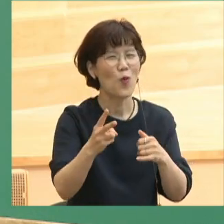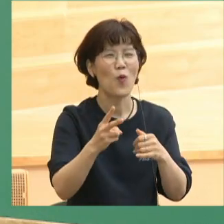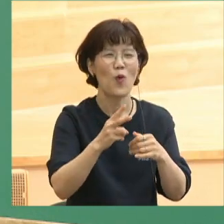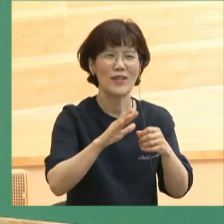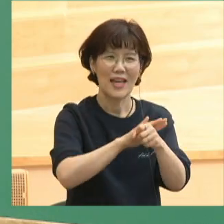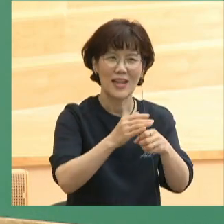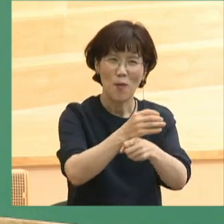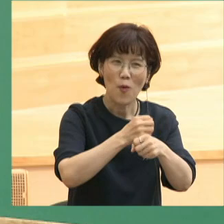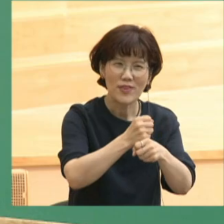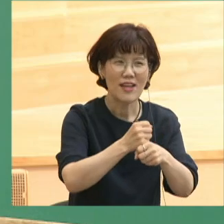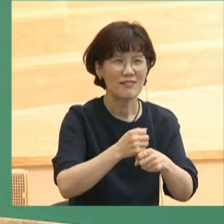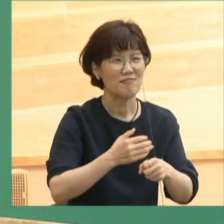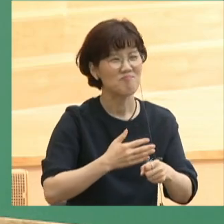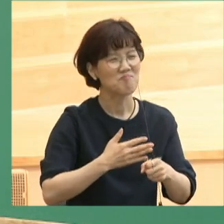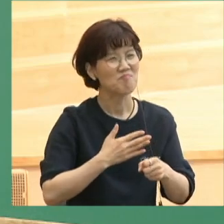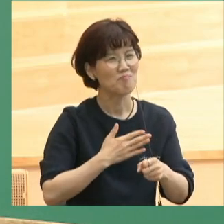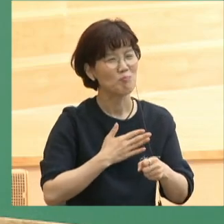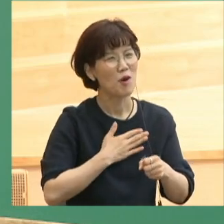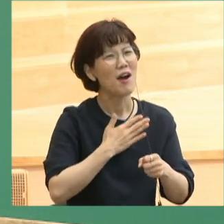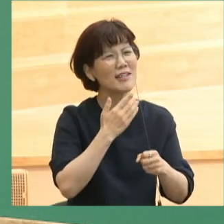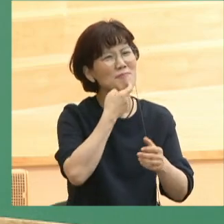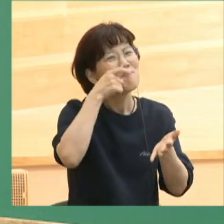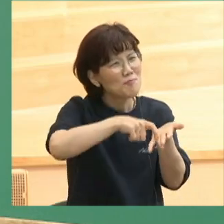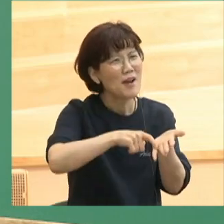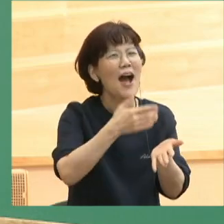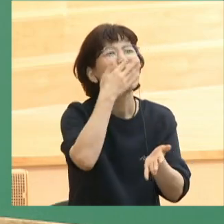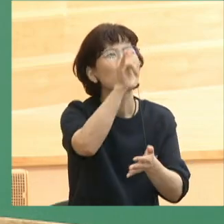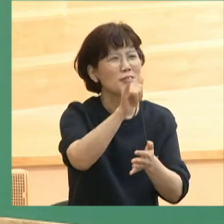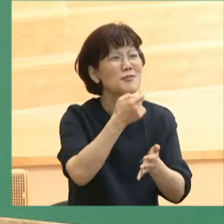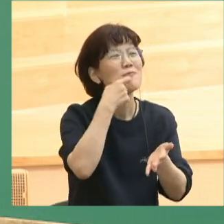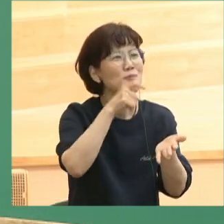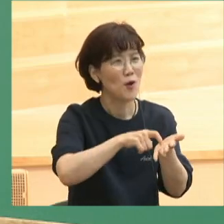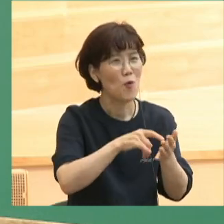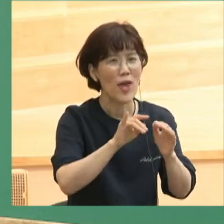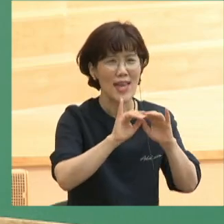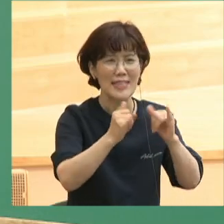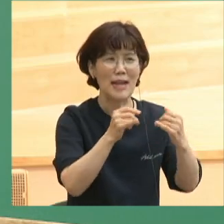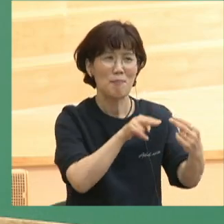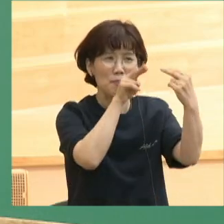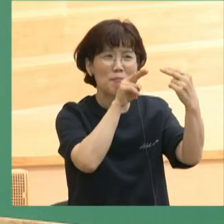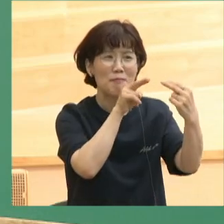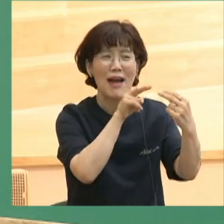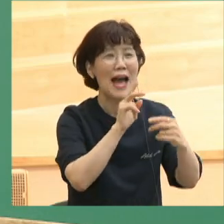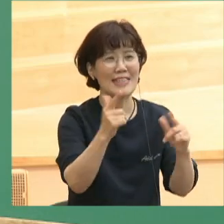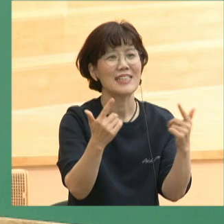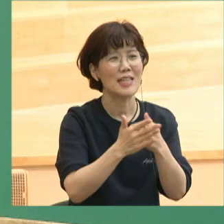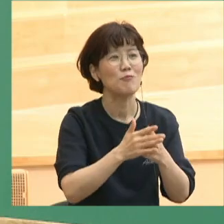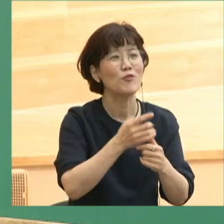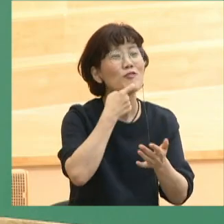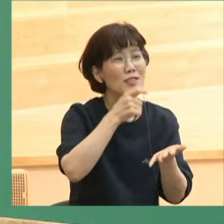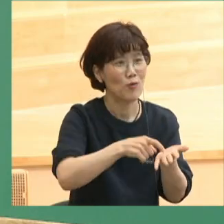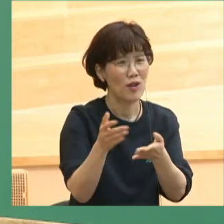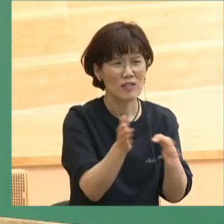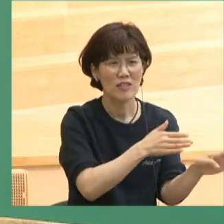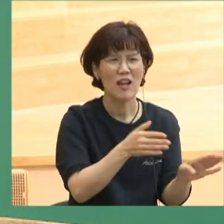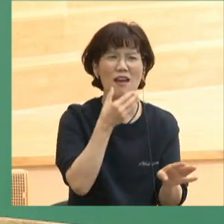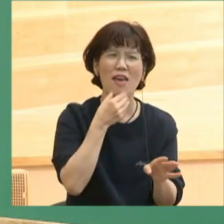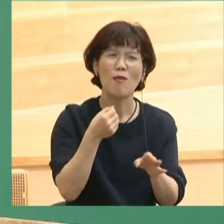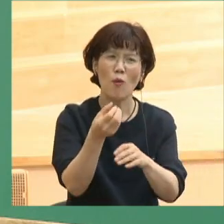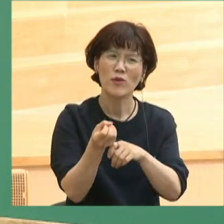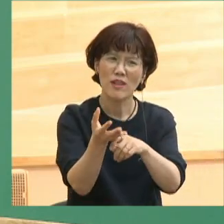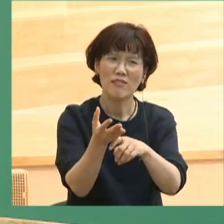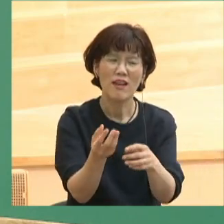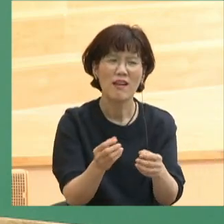있으면 다 할 수 있는 겁니다. 뭐 하면 되니까 사람들 이렇게 대면할 부담이 없어요. 그런데 행복 딜리버리 사역은